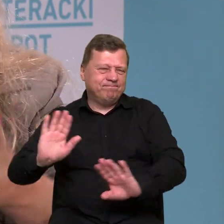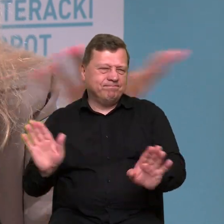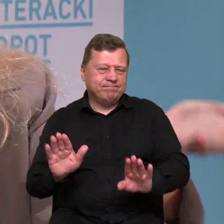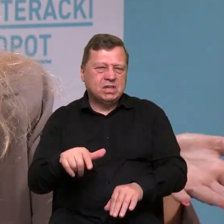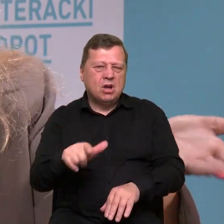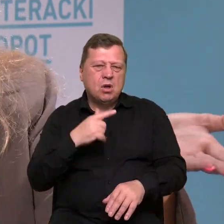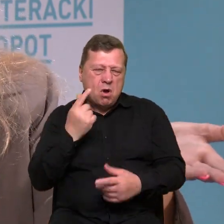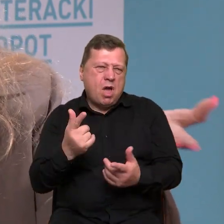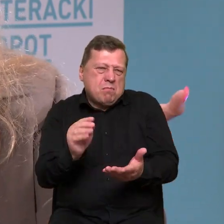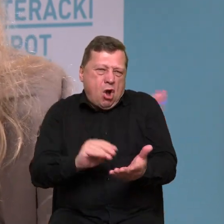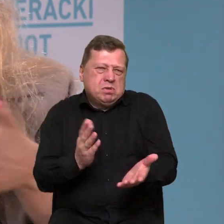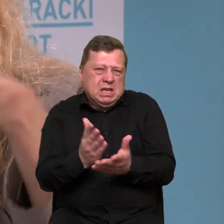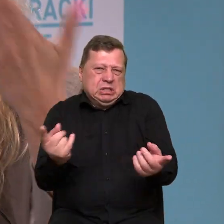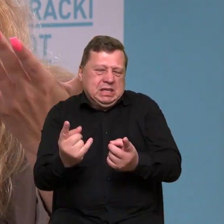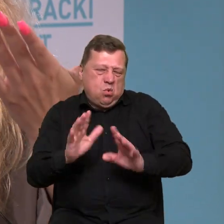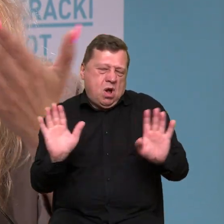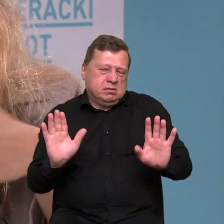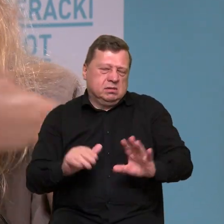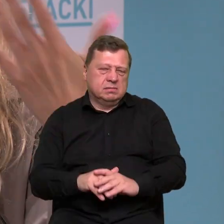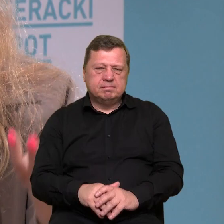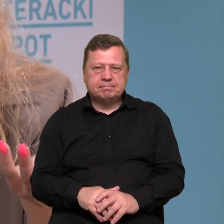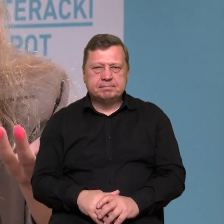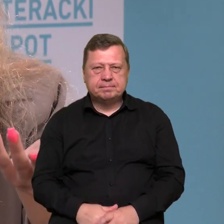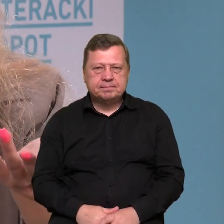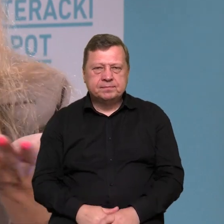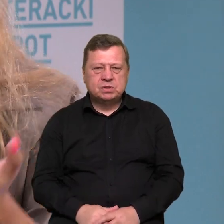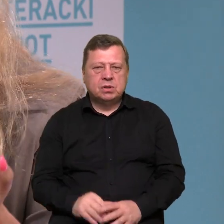opis sytuacji. Wszystkie